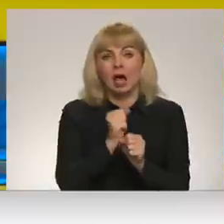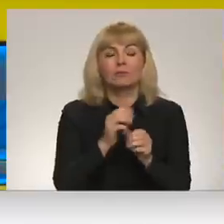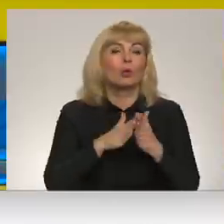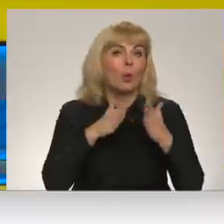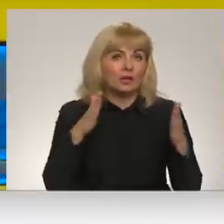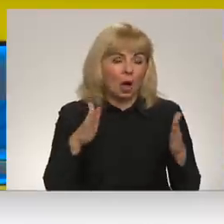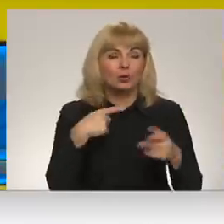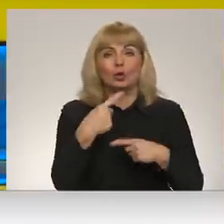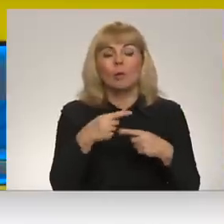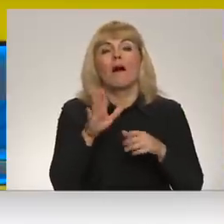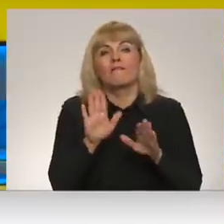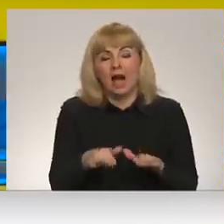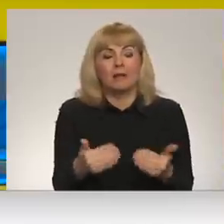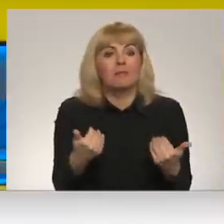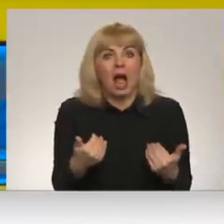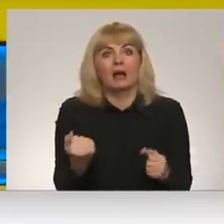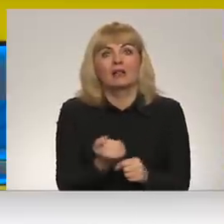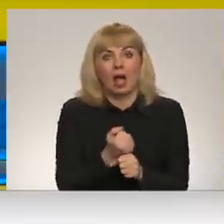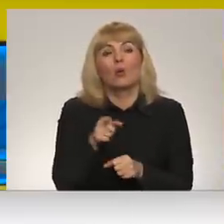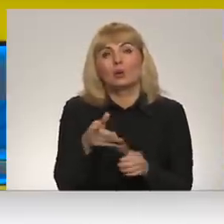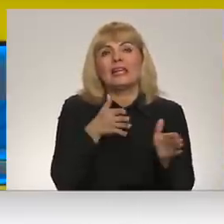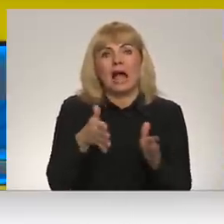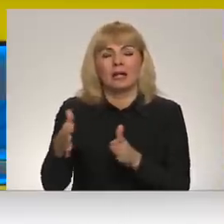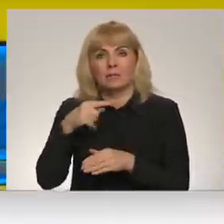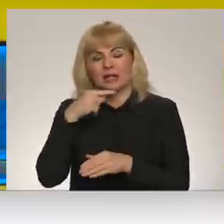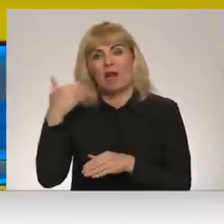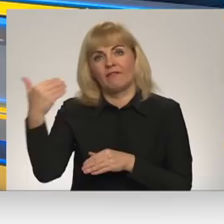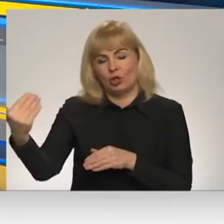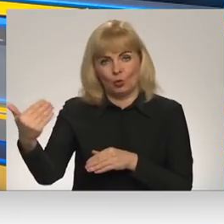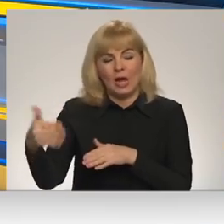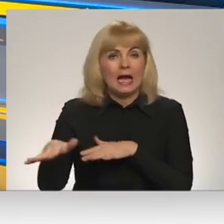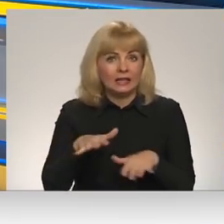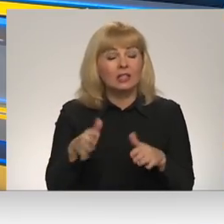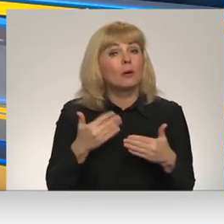ko mēs vēl joprojām varam tagad darīt un ietekmēt Krievijas rīcību.